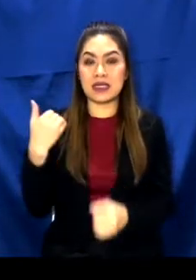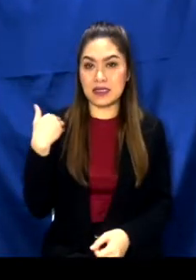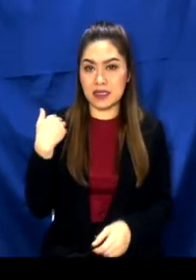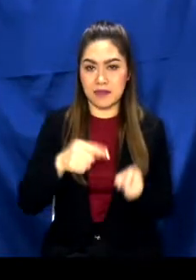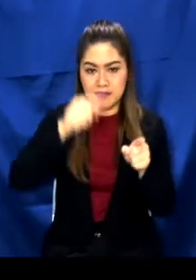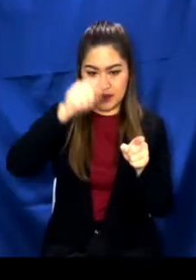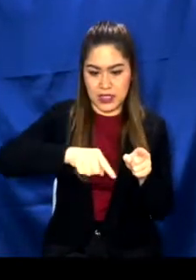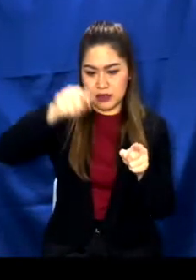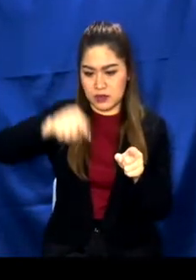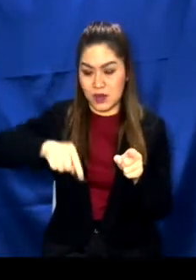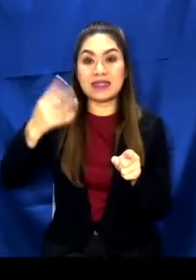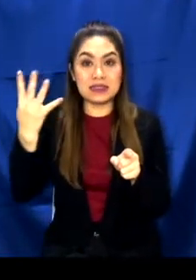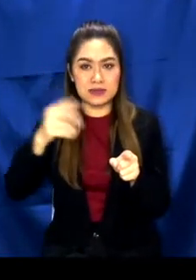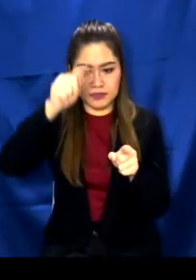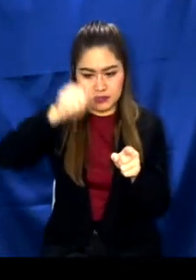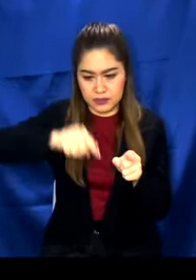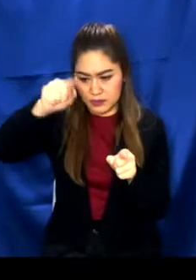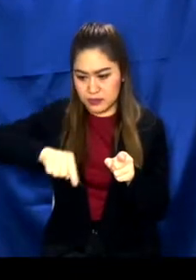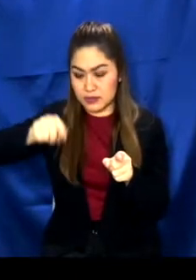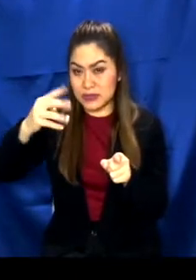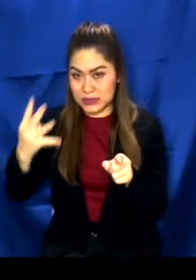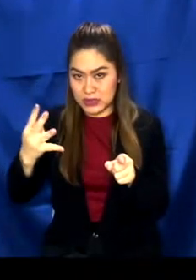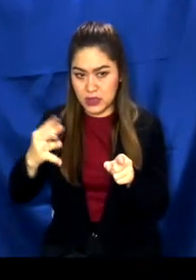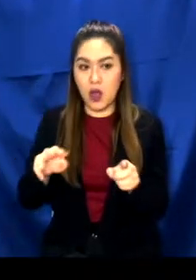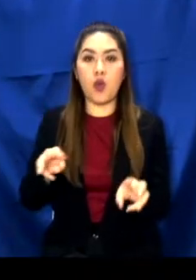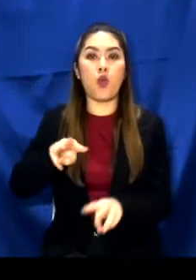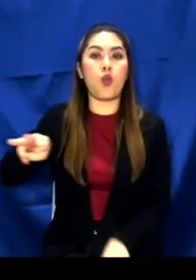อันนี้นะคะให้เราคลิกที่